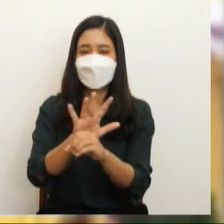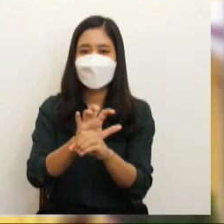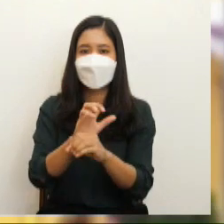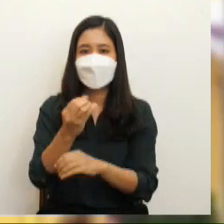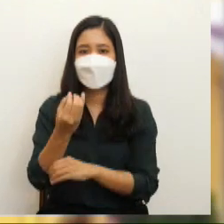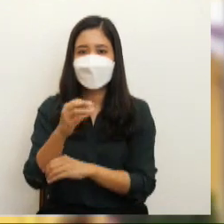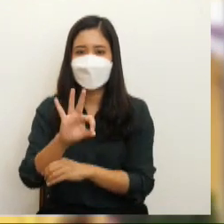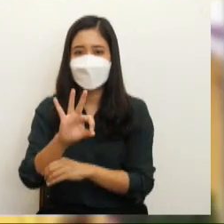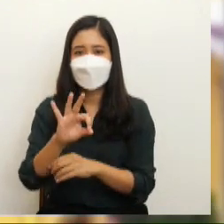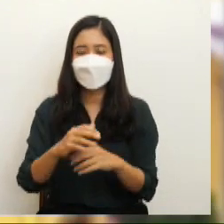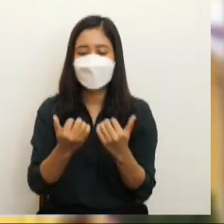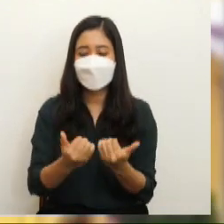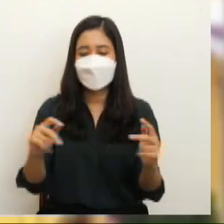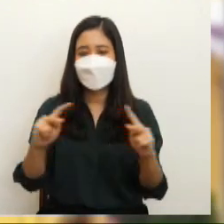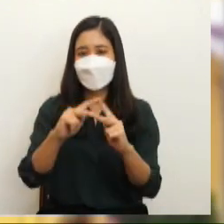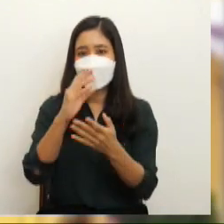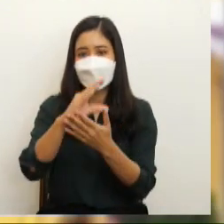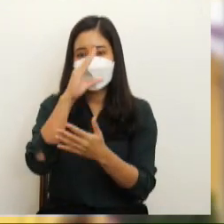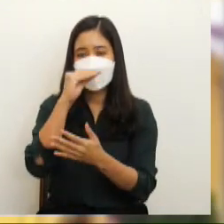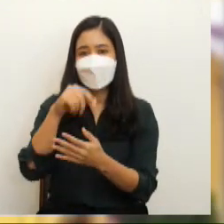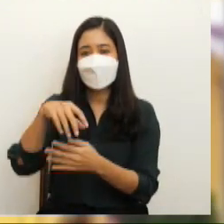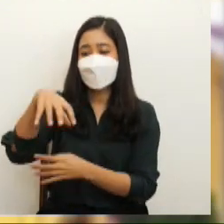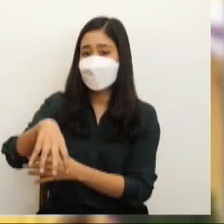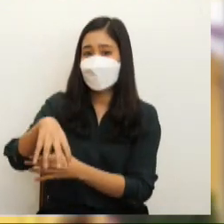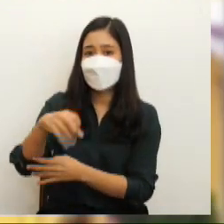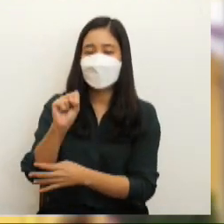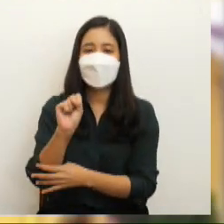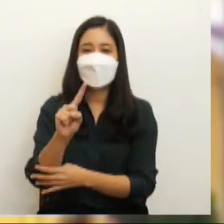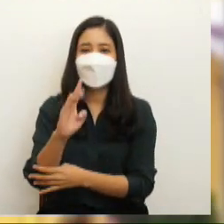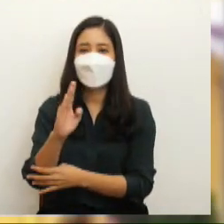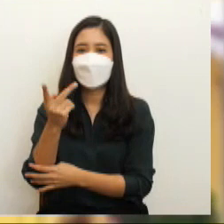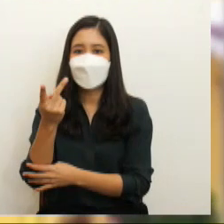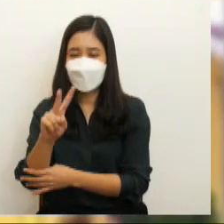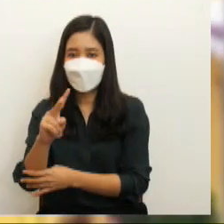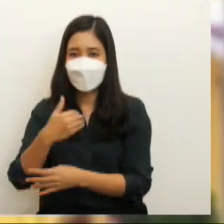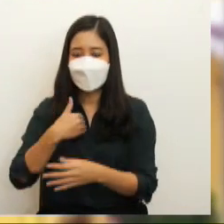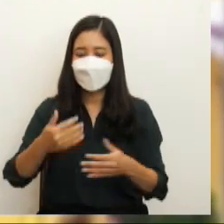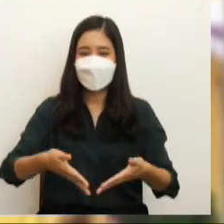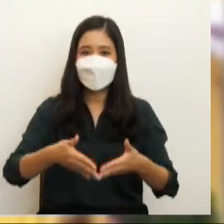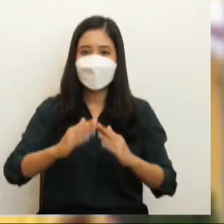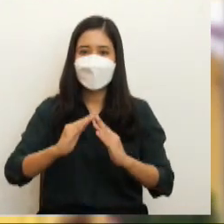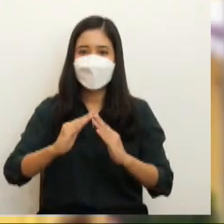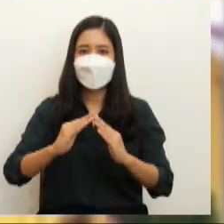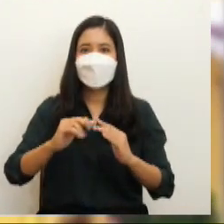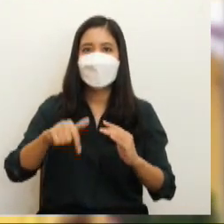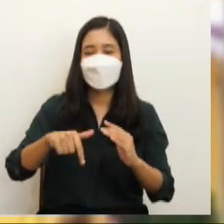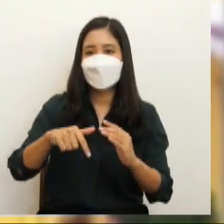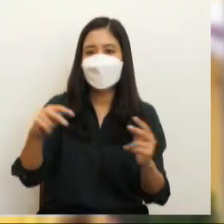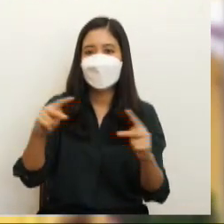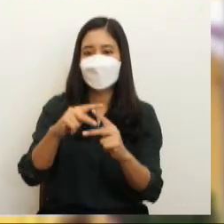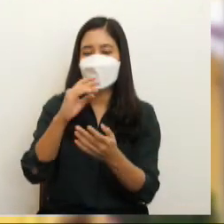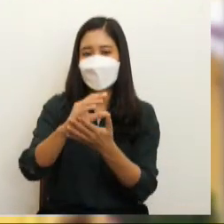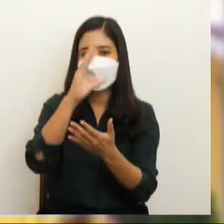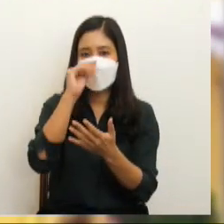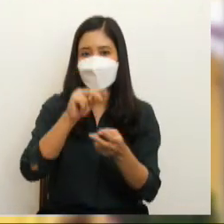กระทรวงศึกษาธิการหรือสบคสทนะคะซึ่งได้ตั้งขึ้นตามดำริของท่านรัฐมนตรีว่าการกระทรวงศึกษาธิการท่าน